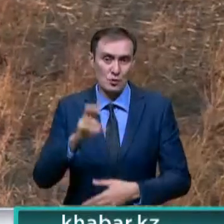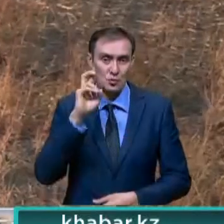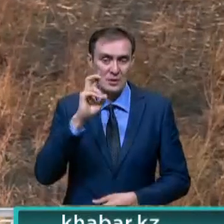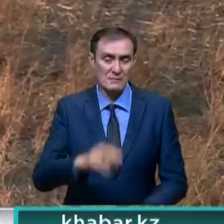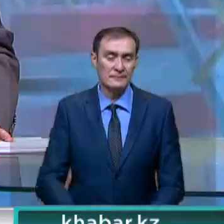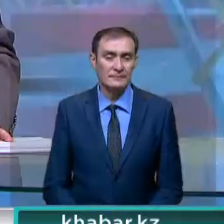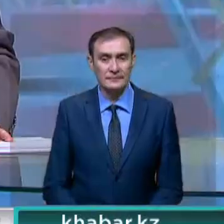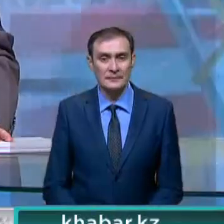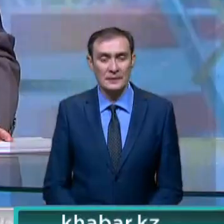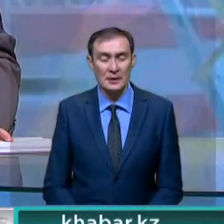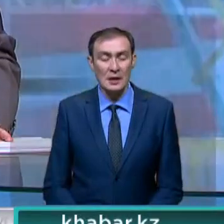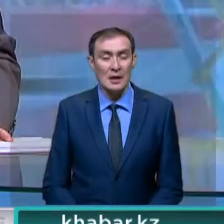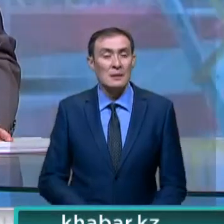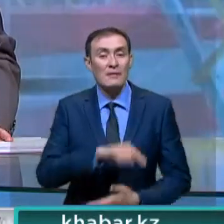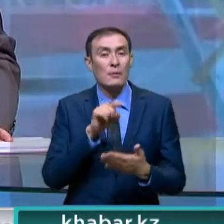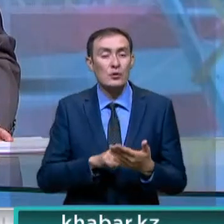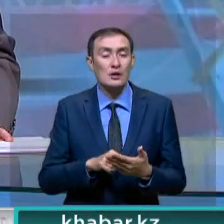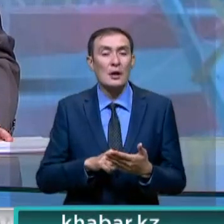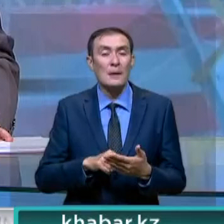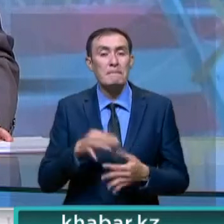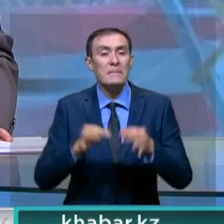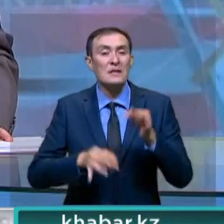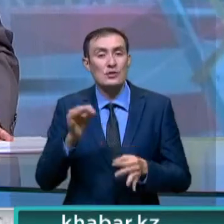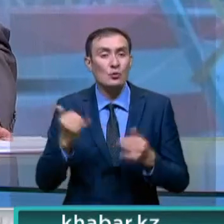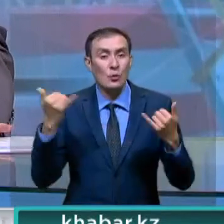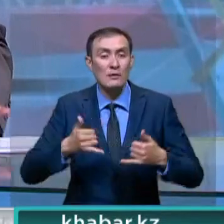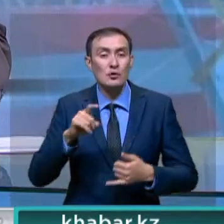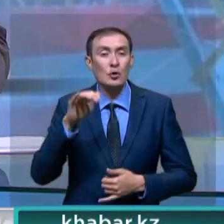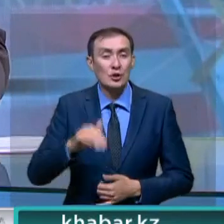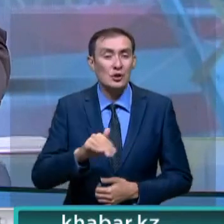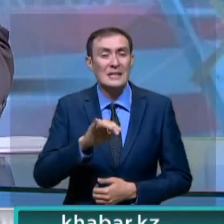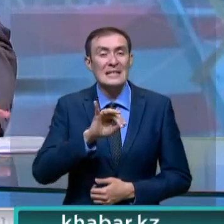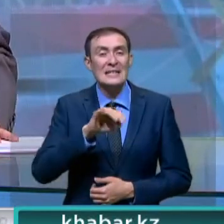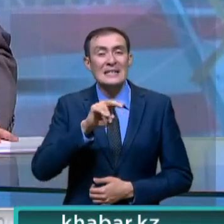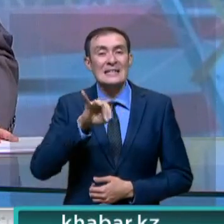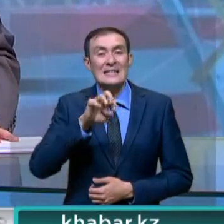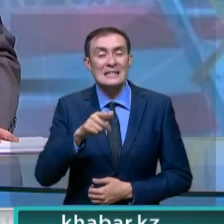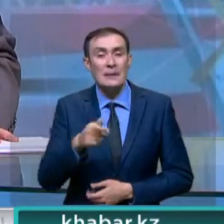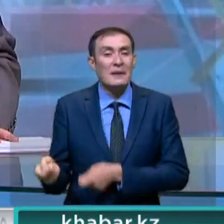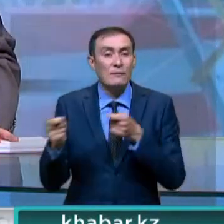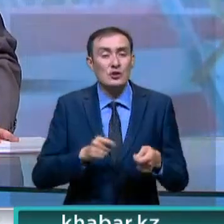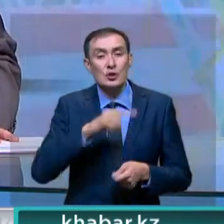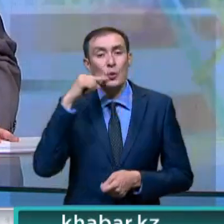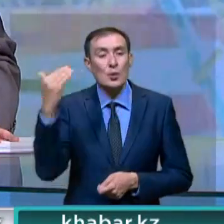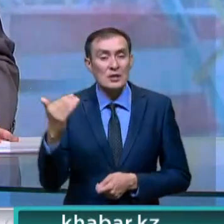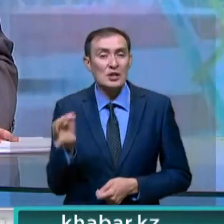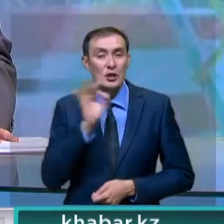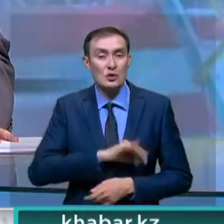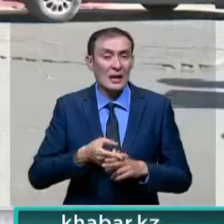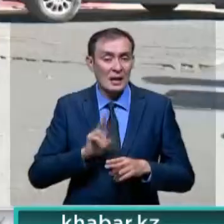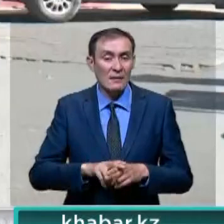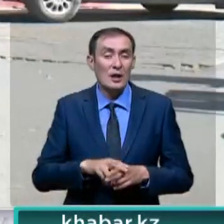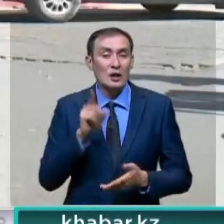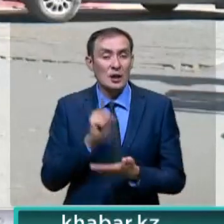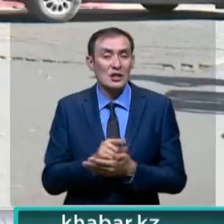государства. Что касается топлива, 100 тысяч тонн дизтоплива импортируют в Казахстан из России, за счет чего в